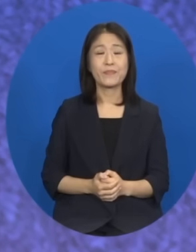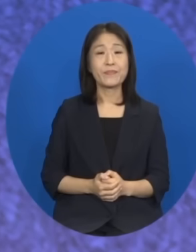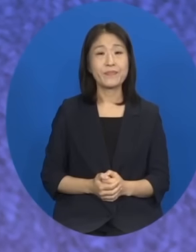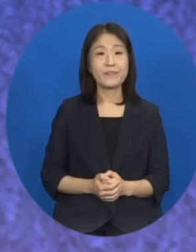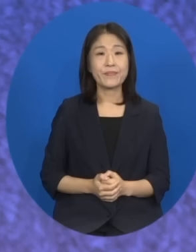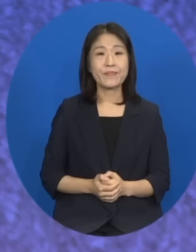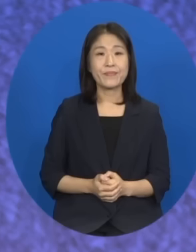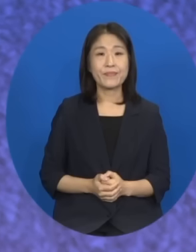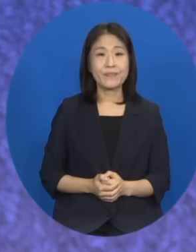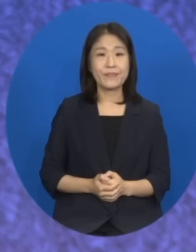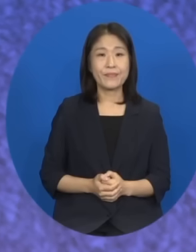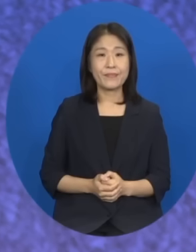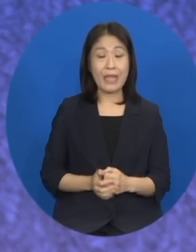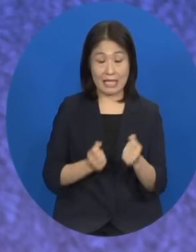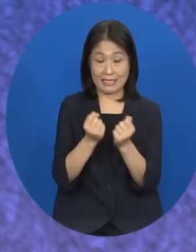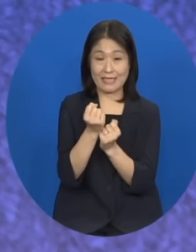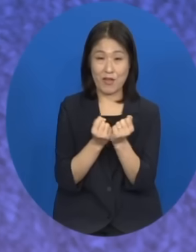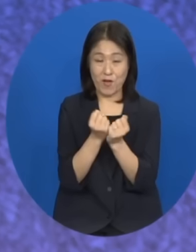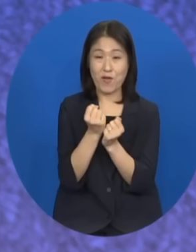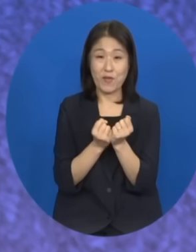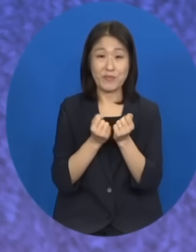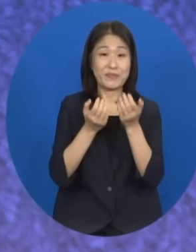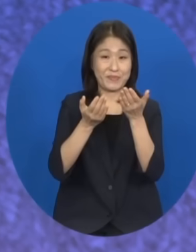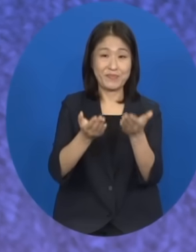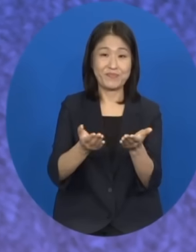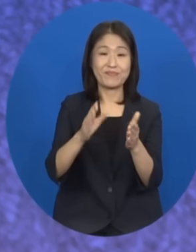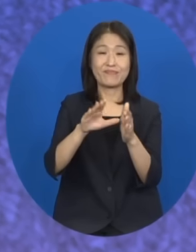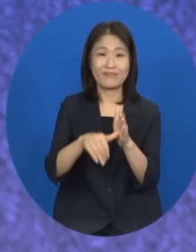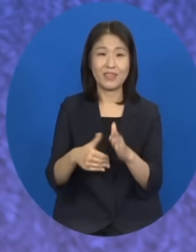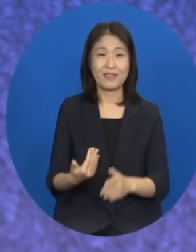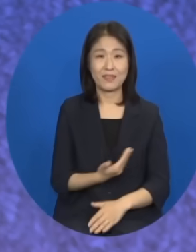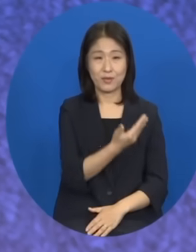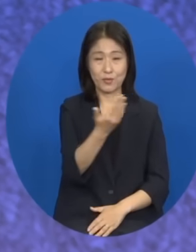물론 제가 이렇게 설명을 드리면 여러분들은